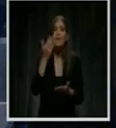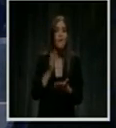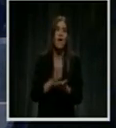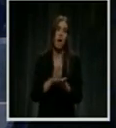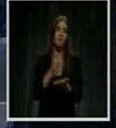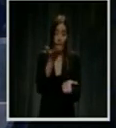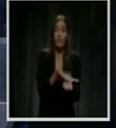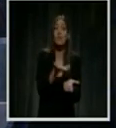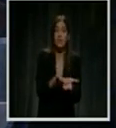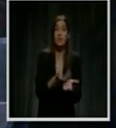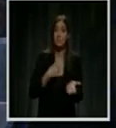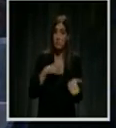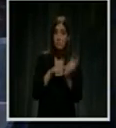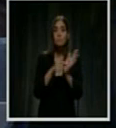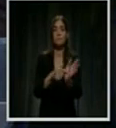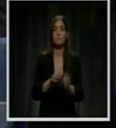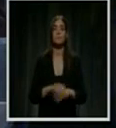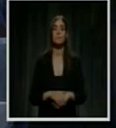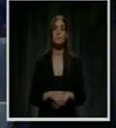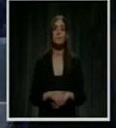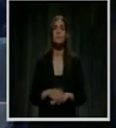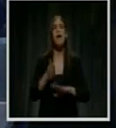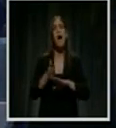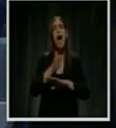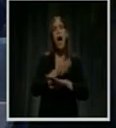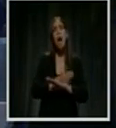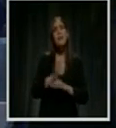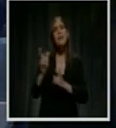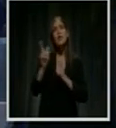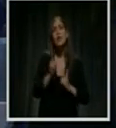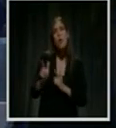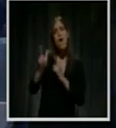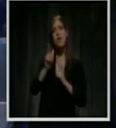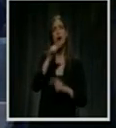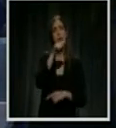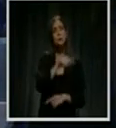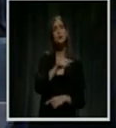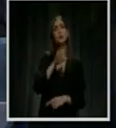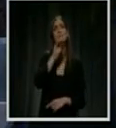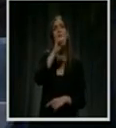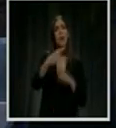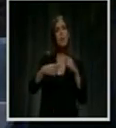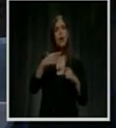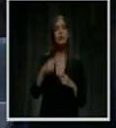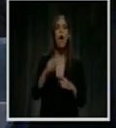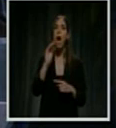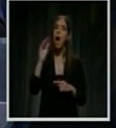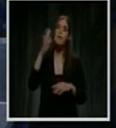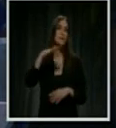il-gwerra. Imma qabel il-gwerra semma ħafna nies, taf il-bin ma semmiex fost oħrajn.